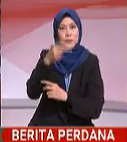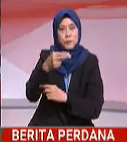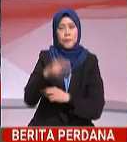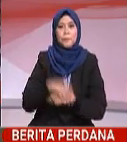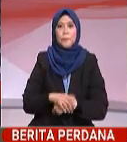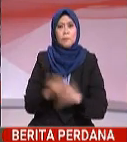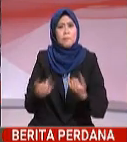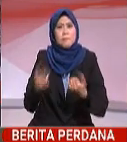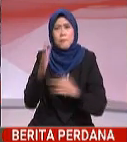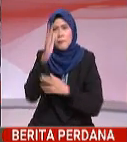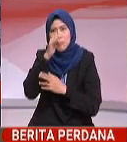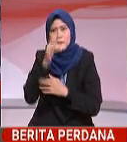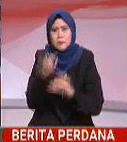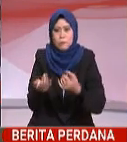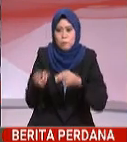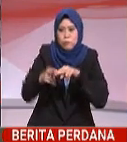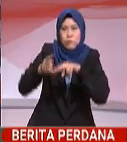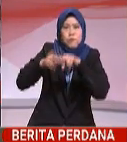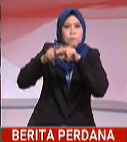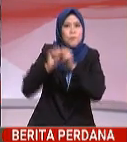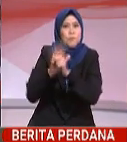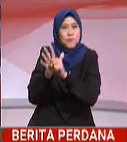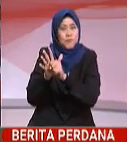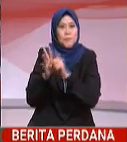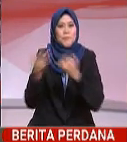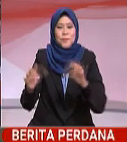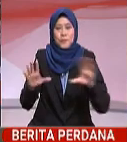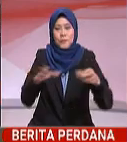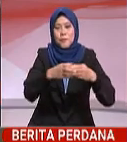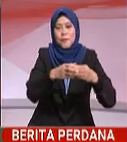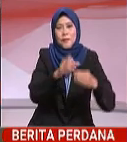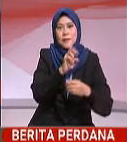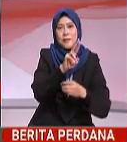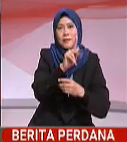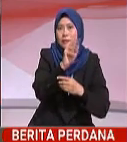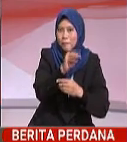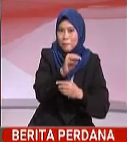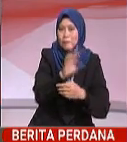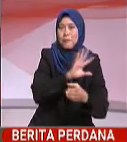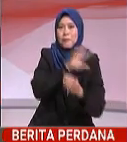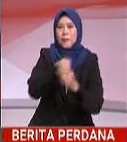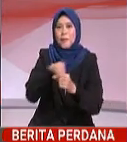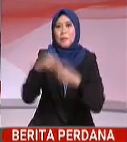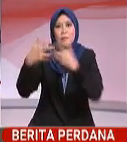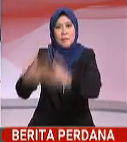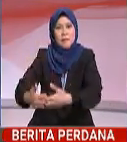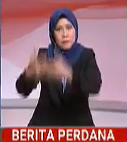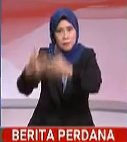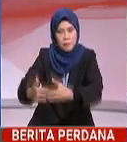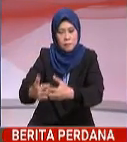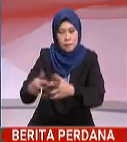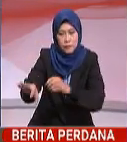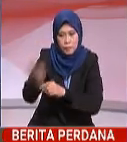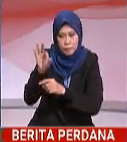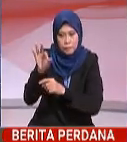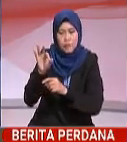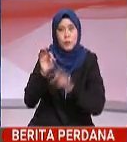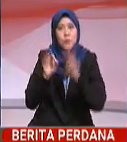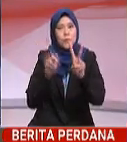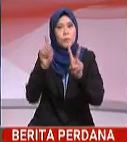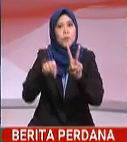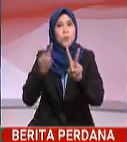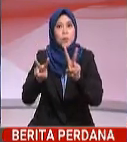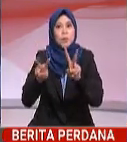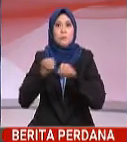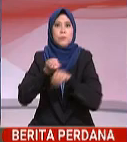di Melaka meningkat secara mendadak selepas kluster industri Sekam yang melibatkan sebuah kilang dikenal pasti pada 2